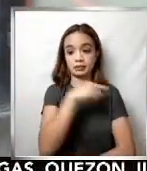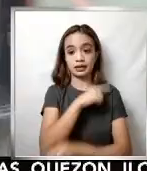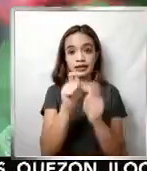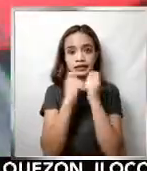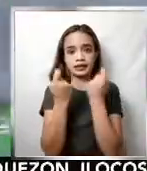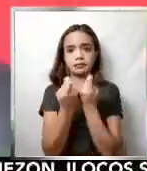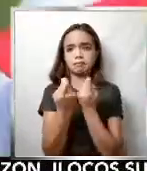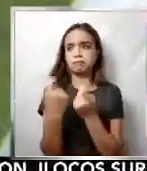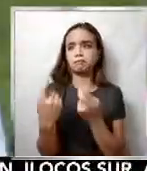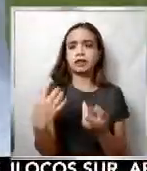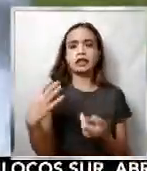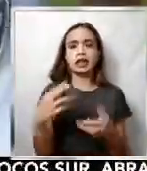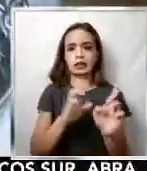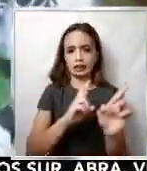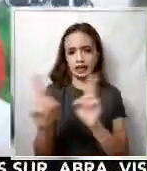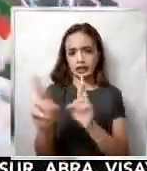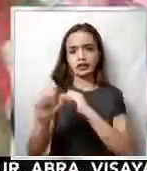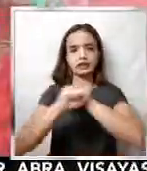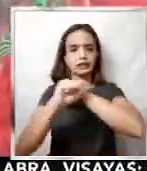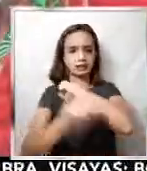Cebu.